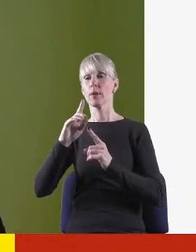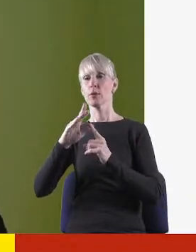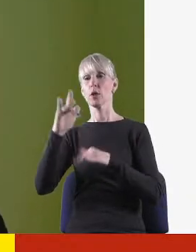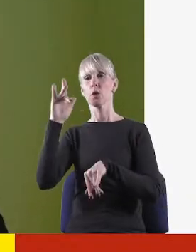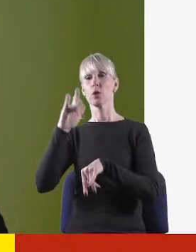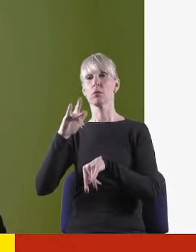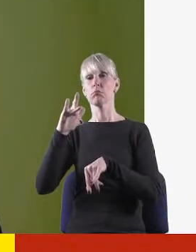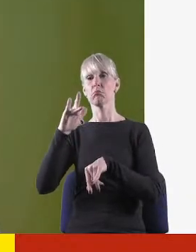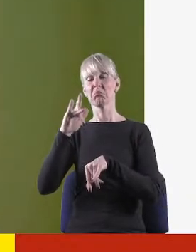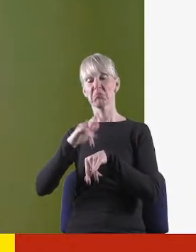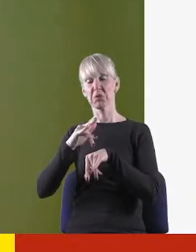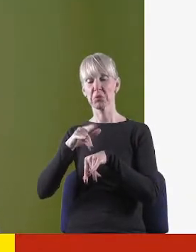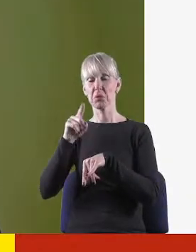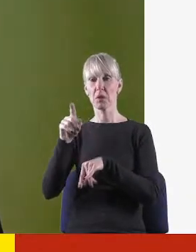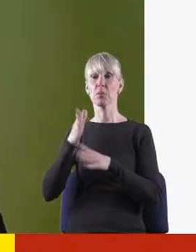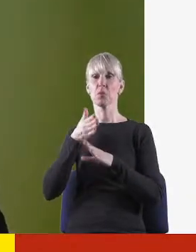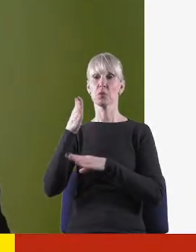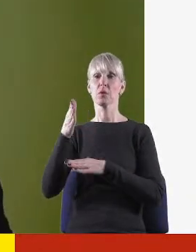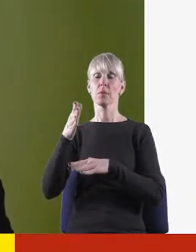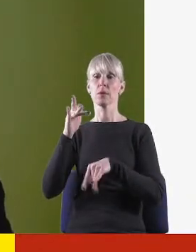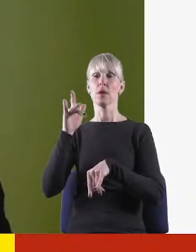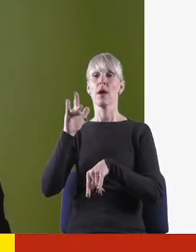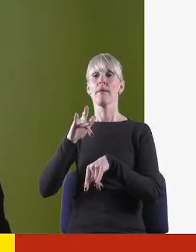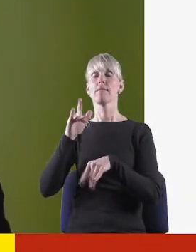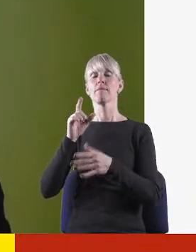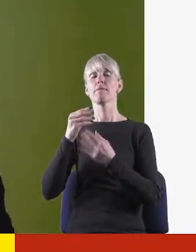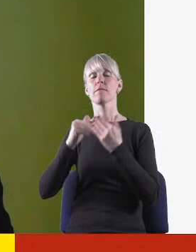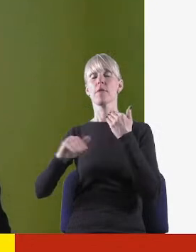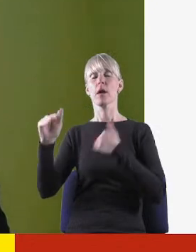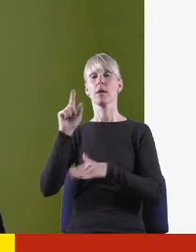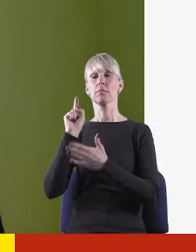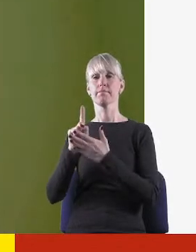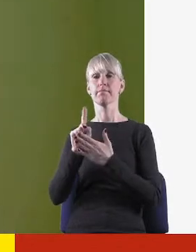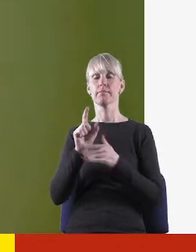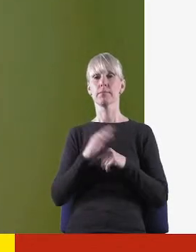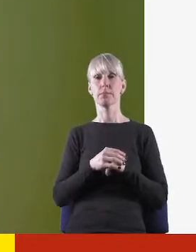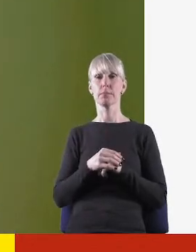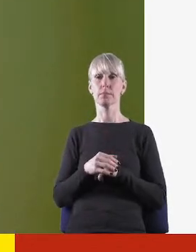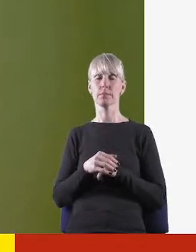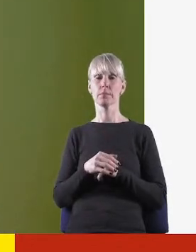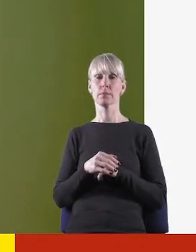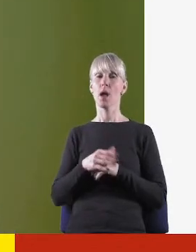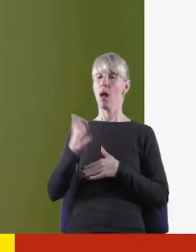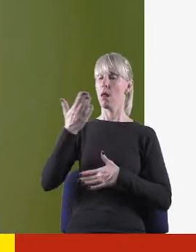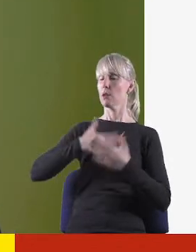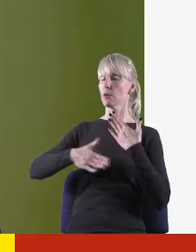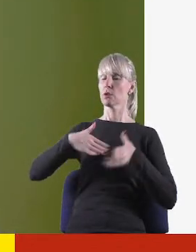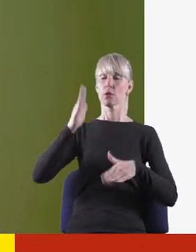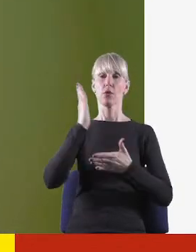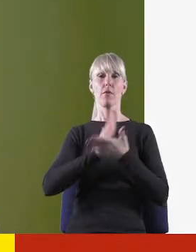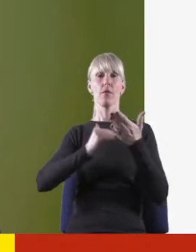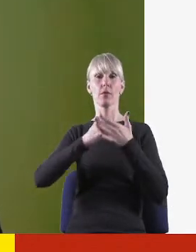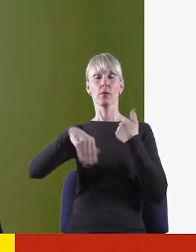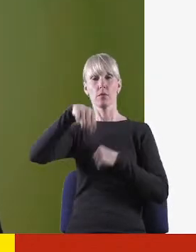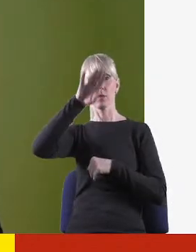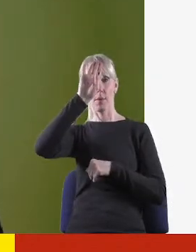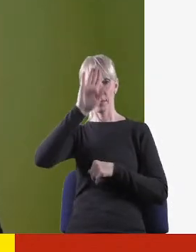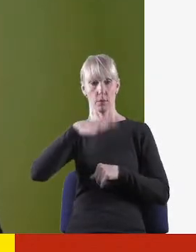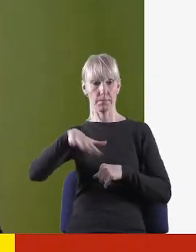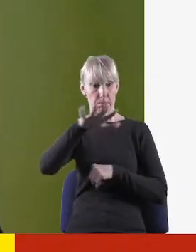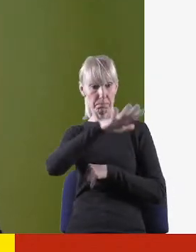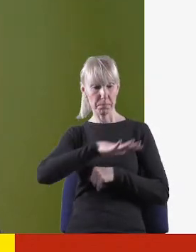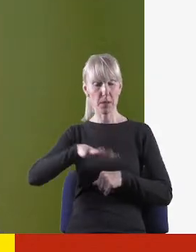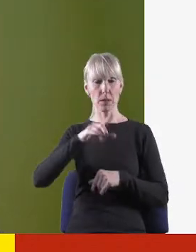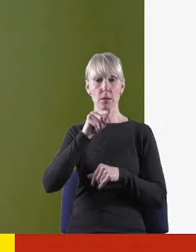jest wywoływane taką rozbuchaną konsumpcją. Cieszę się, że mieszkańcy województwa łódzkiego mogą sobie pozwolić